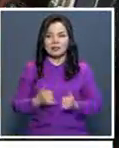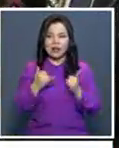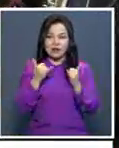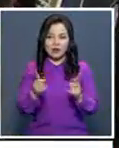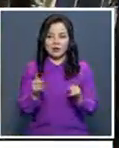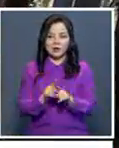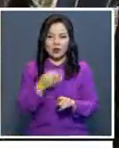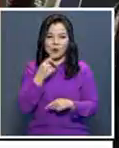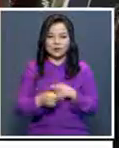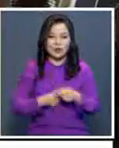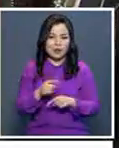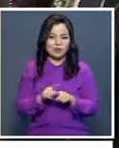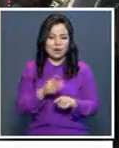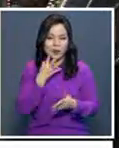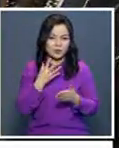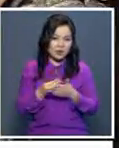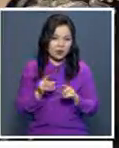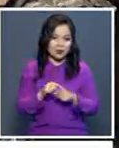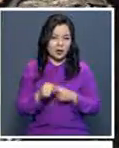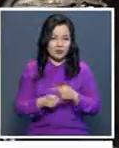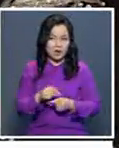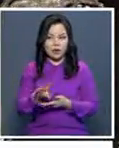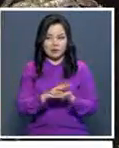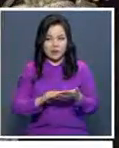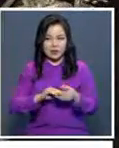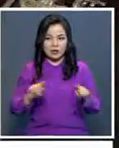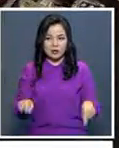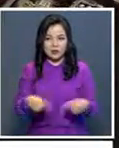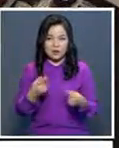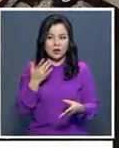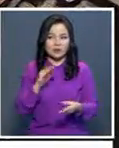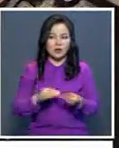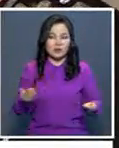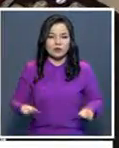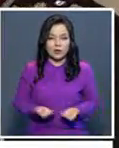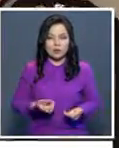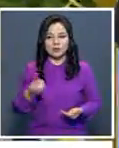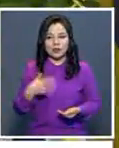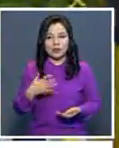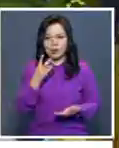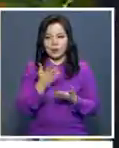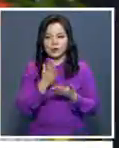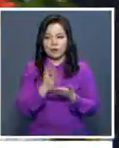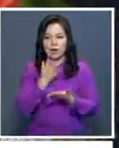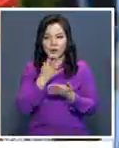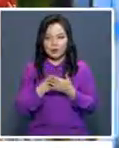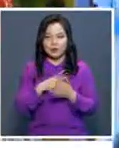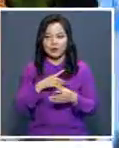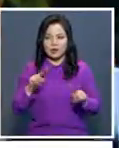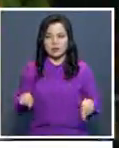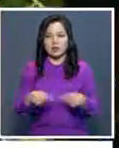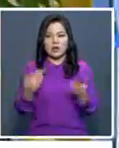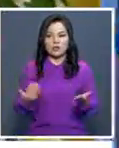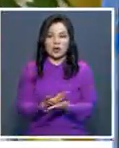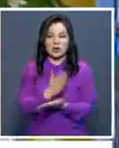шашты. Ұлтымыздың салт-дәстүрімен жөн жоралғылары қайта түлеп, байырғы тұрмыстың құнды қазынасы көрсетілді. Өйткені бұл жаңару